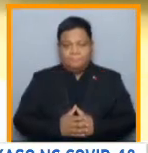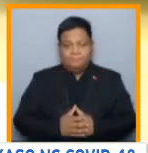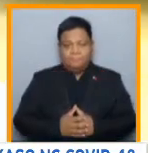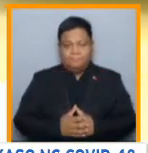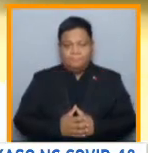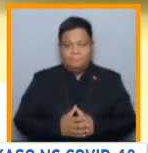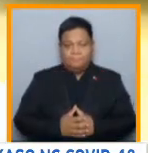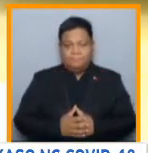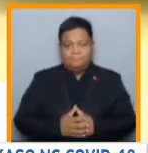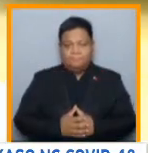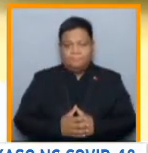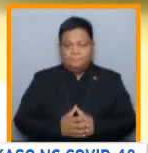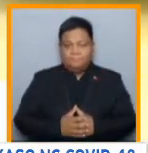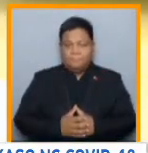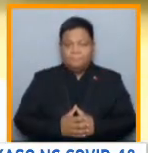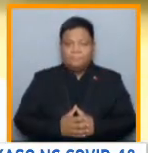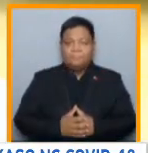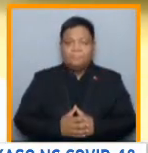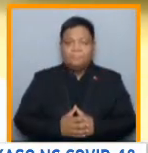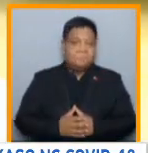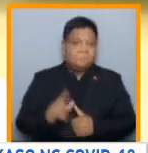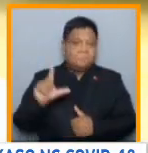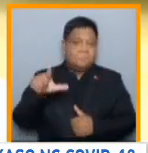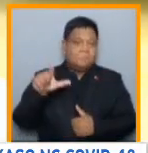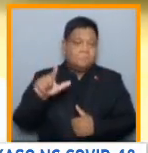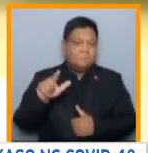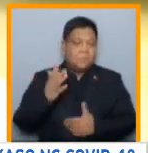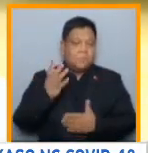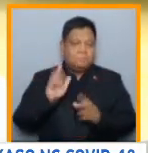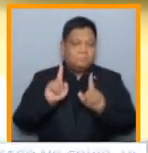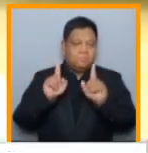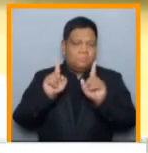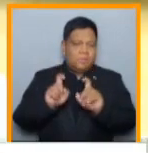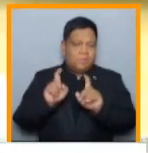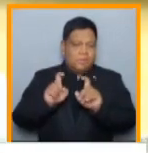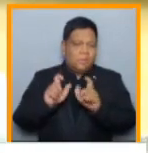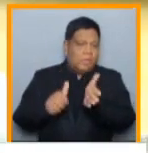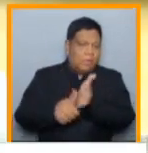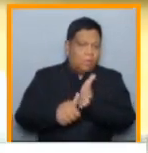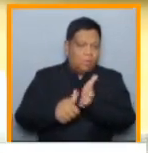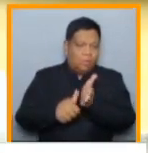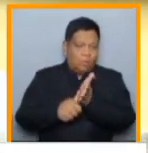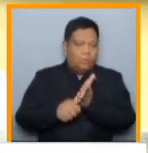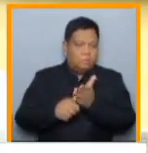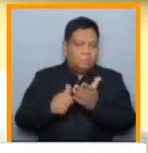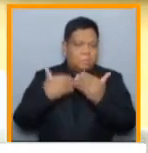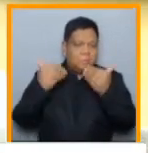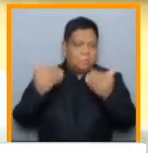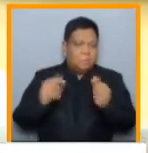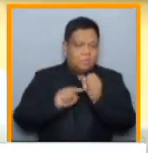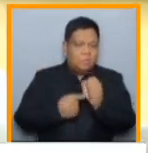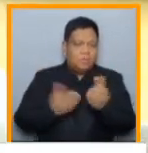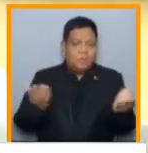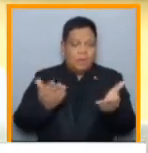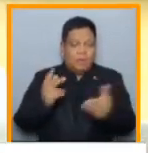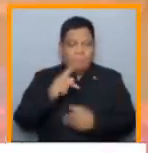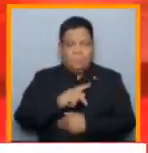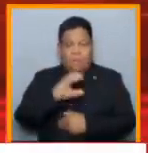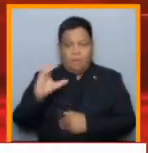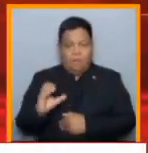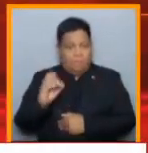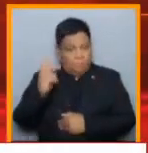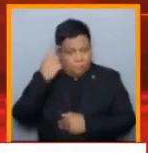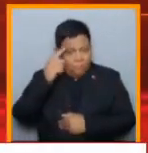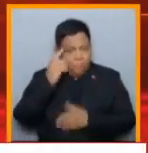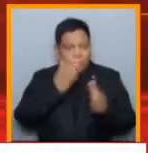Maya-maya lang magsisimula ng mock election sa Pasay. Bagay po 'yan ng paghahanda para sa election 2022. At live mula sa Pasay City West